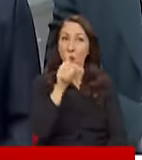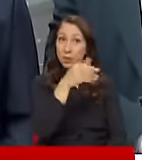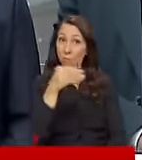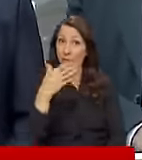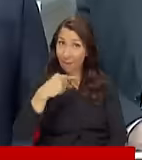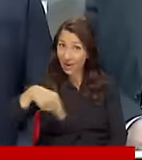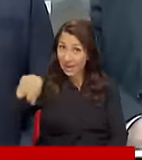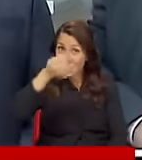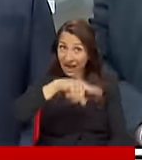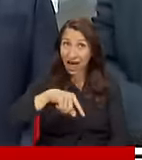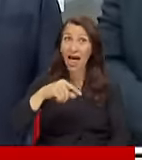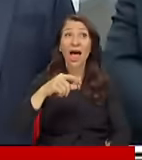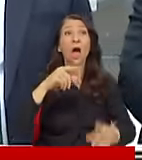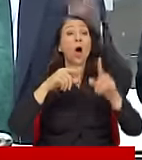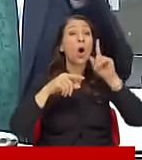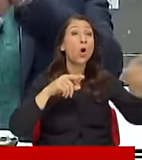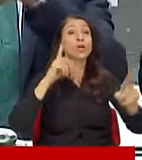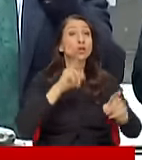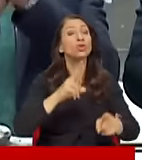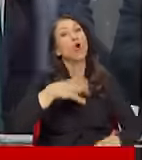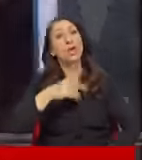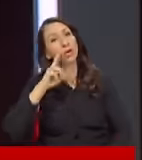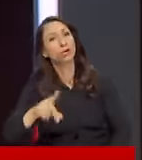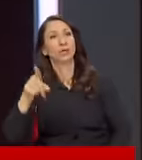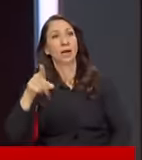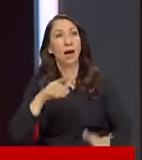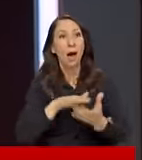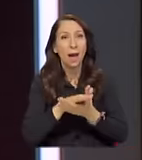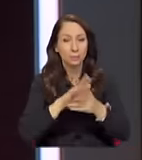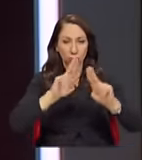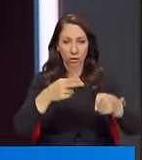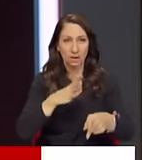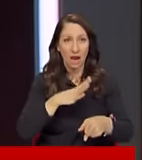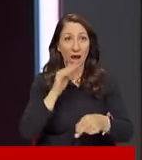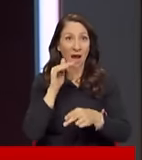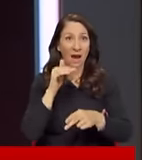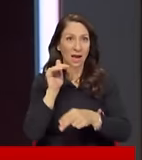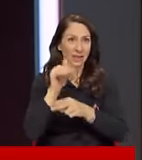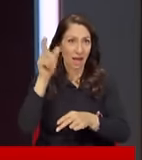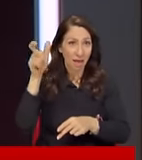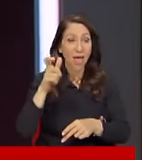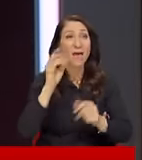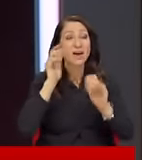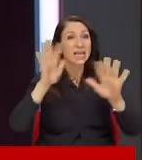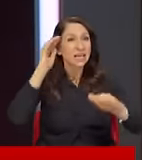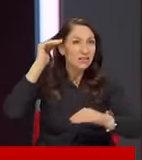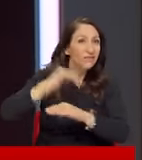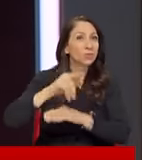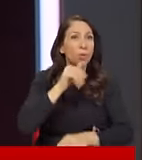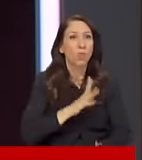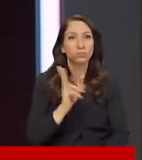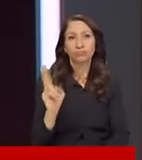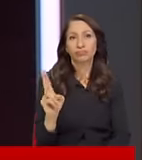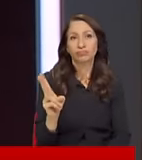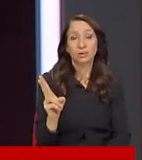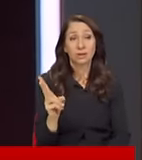milyon emekli. Hanya'yı da gösterecek Konya'yı da. Ayakkabı dükkanı var şu Aksaray'da. En fazla iflas eden şu an onun oğlu